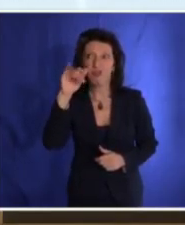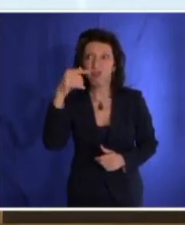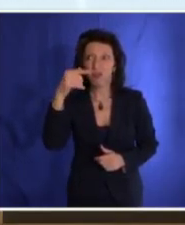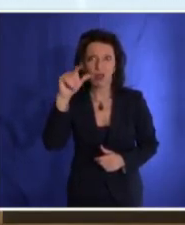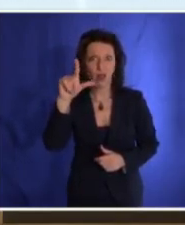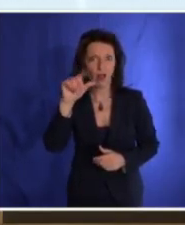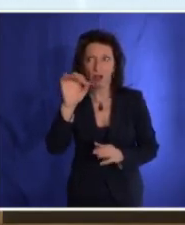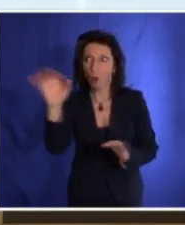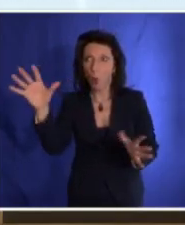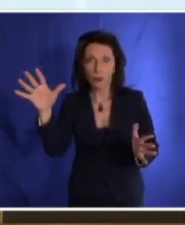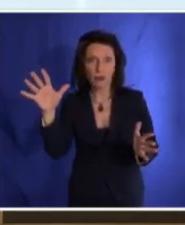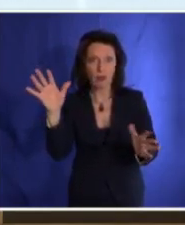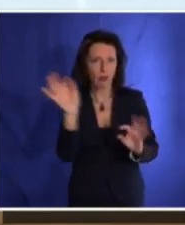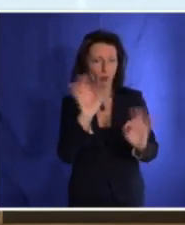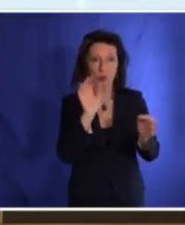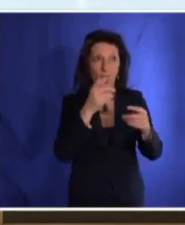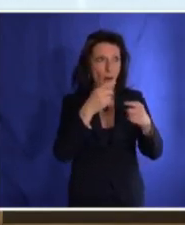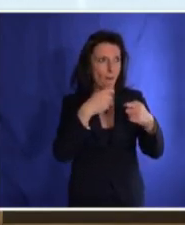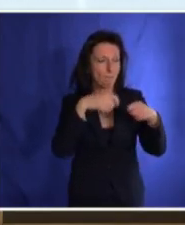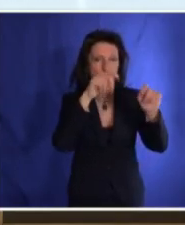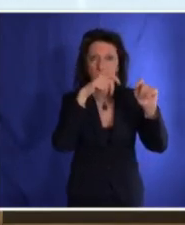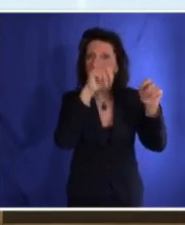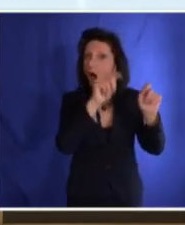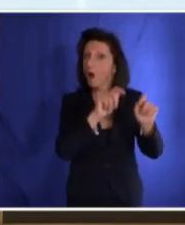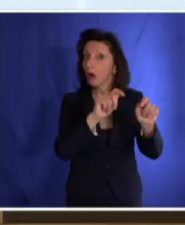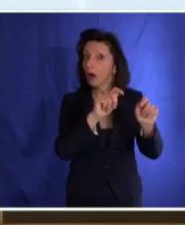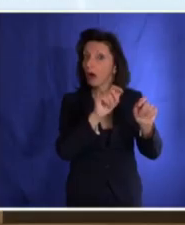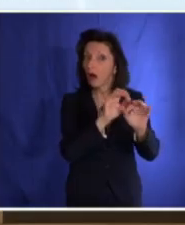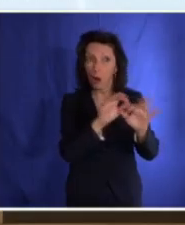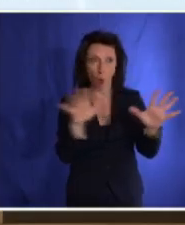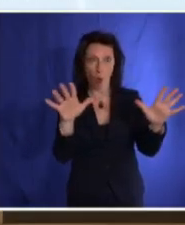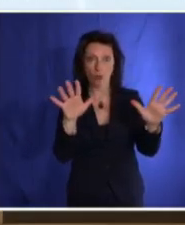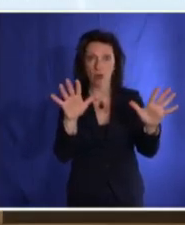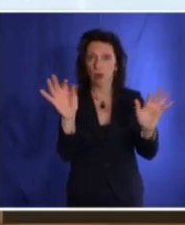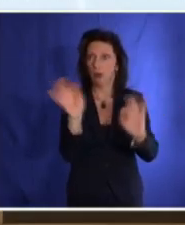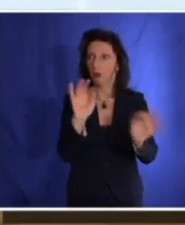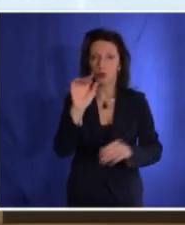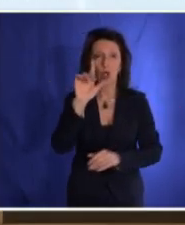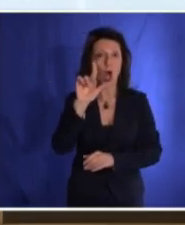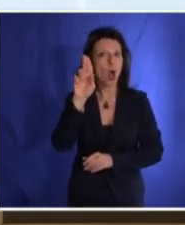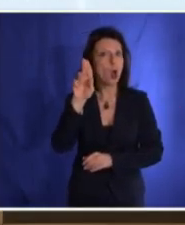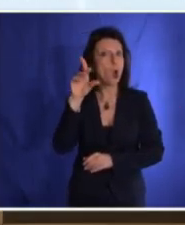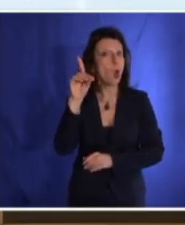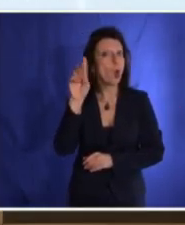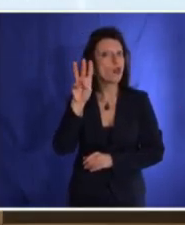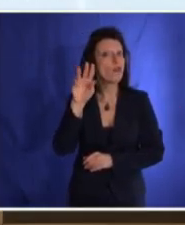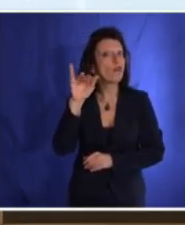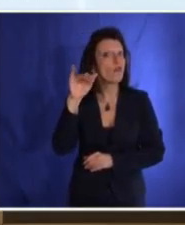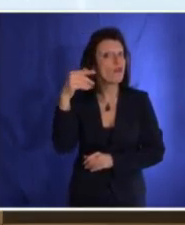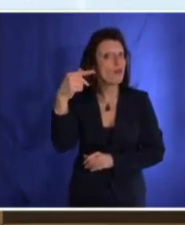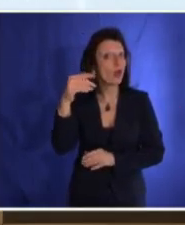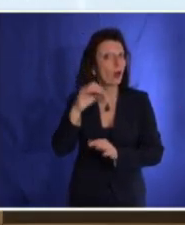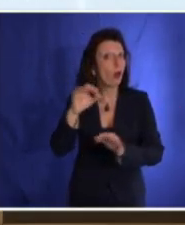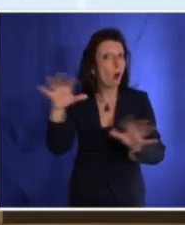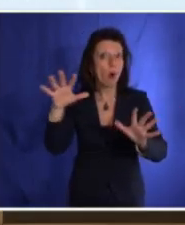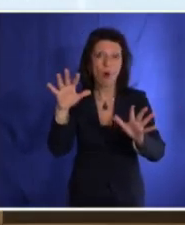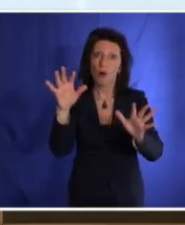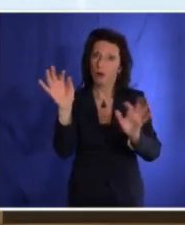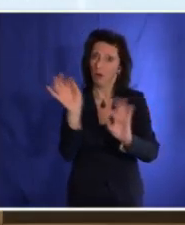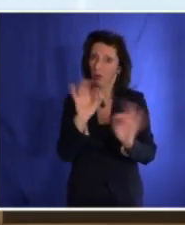ohne Andreas Maurer, ohne Sigi Ludwig oder ohne Erwin Pröll?